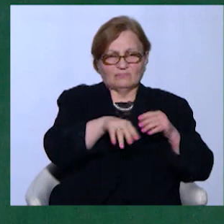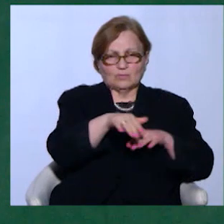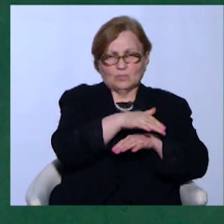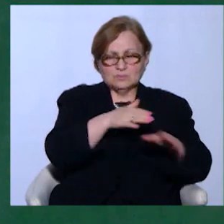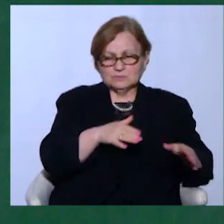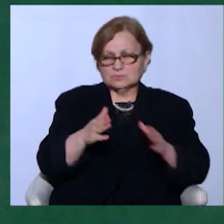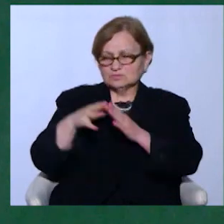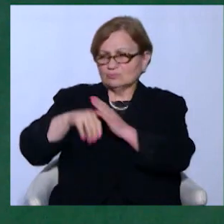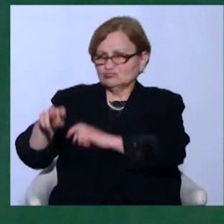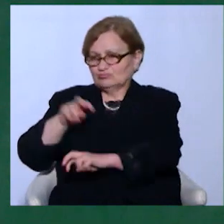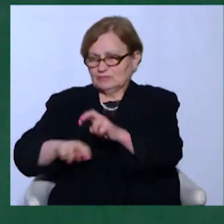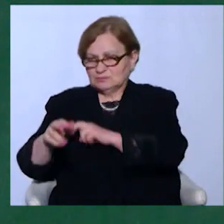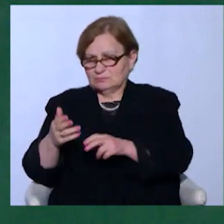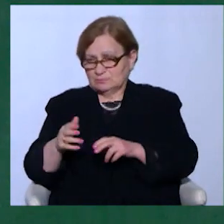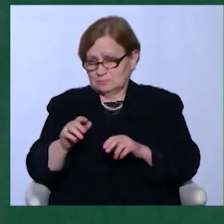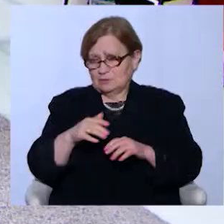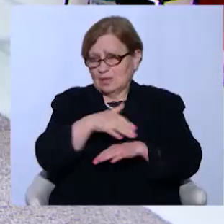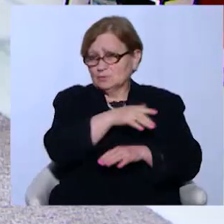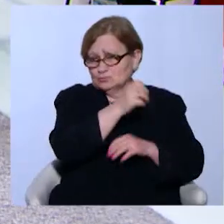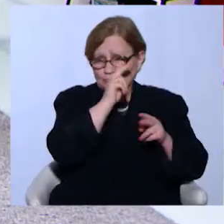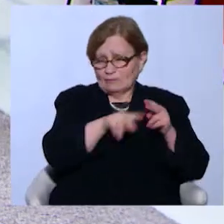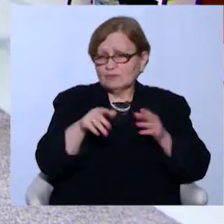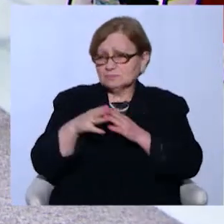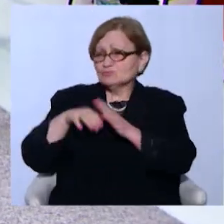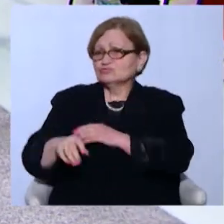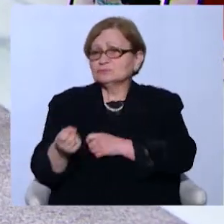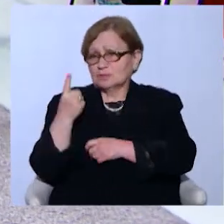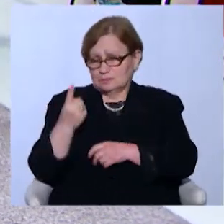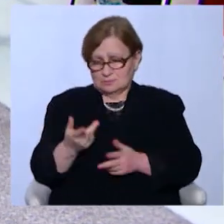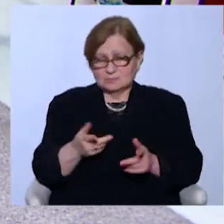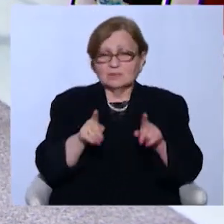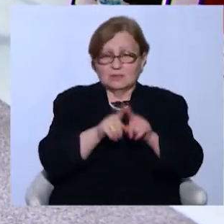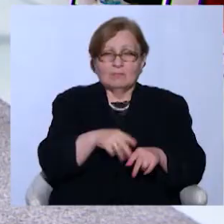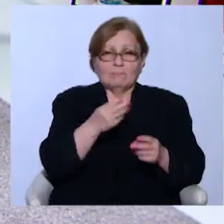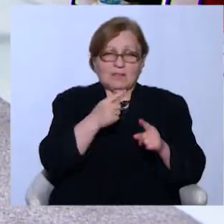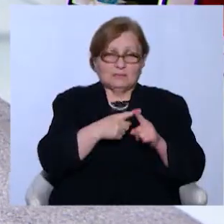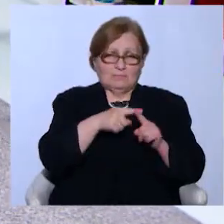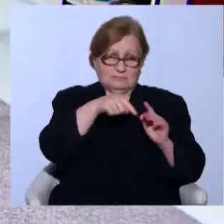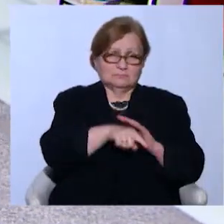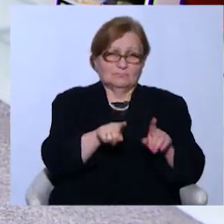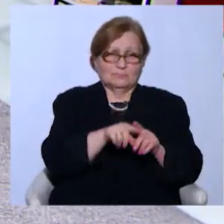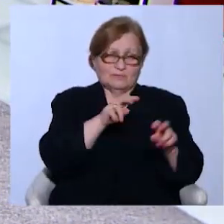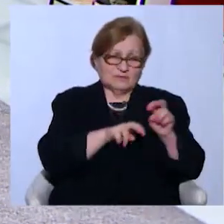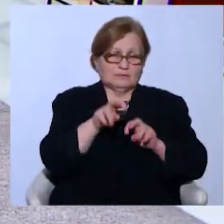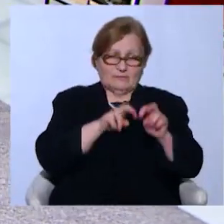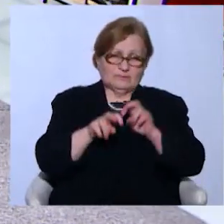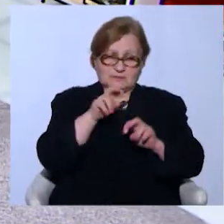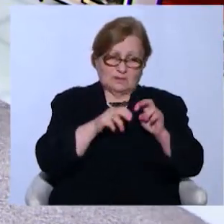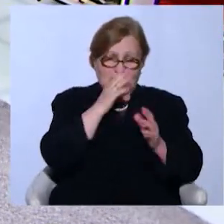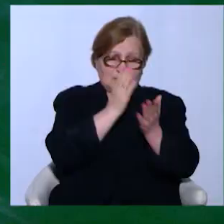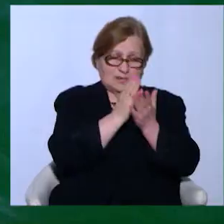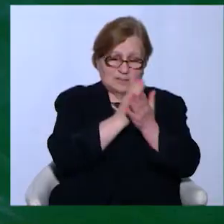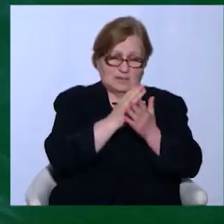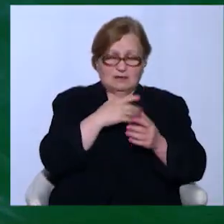ვერ ვიპოვი? ნამდვილად ვერ ვიპოვი. აი მათემატიკაშიც ასე ხდება ხოლმე. ვეძებთ პასუხს, ვეძებთ,